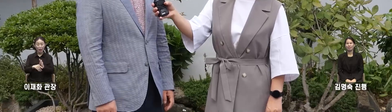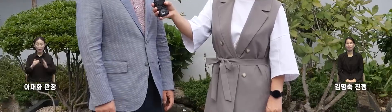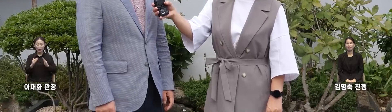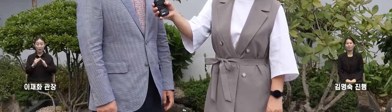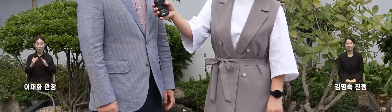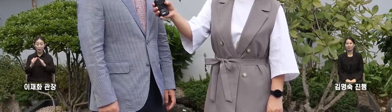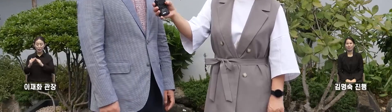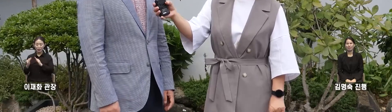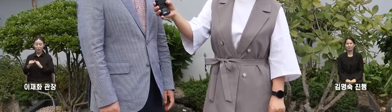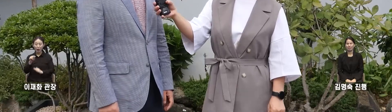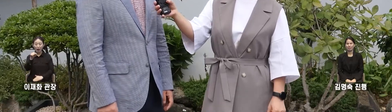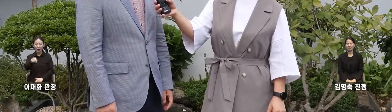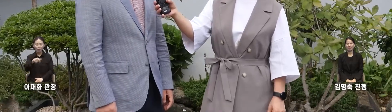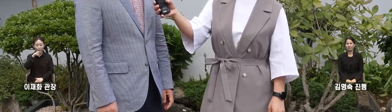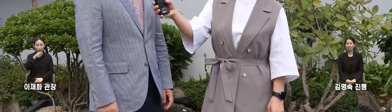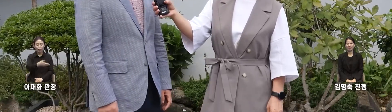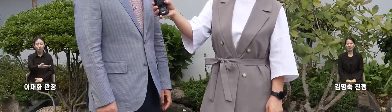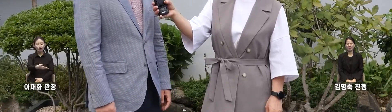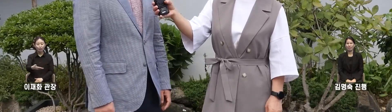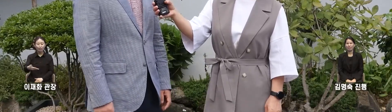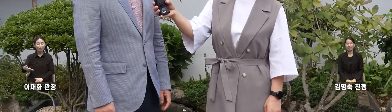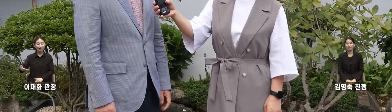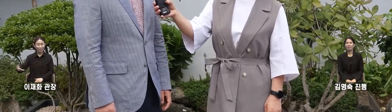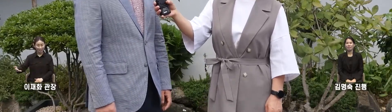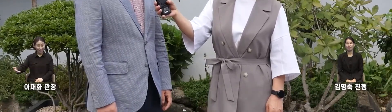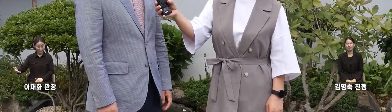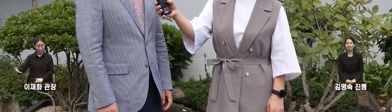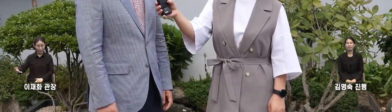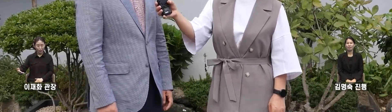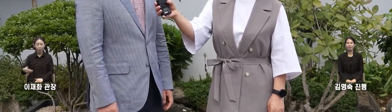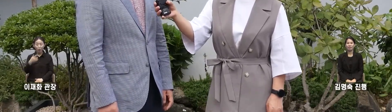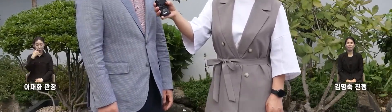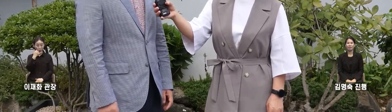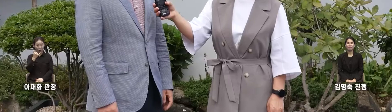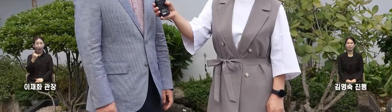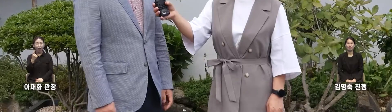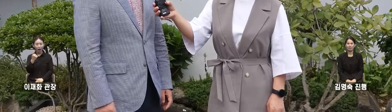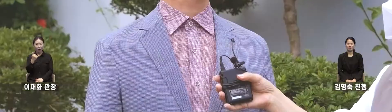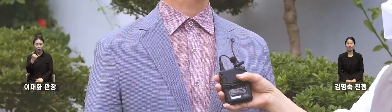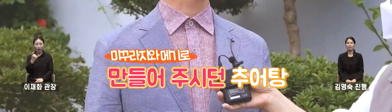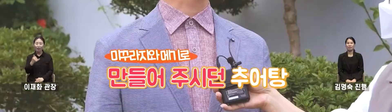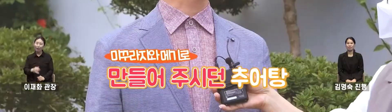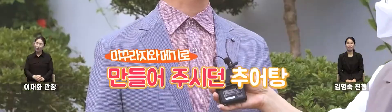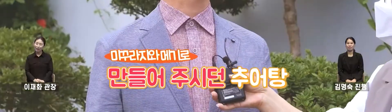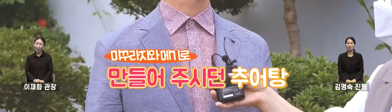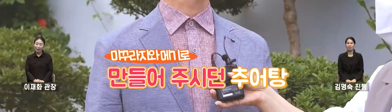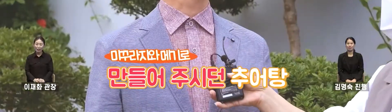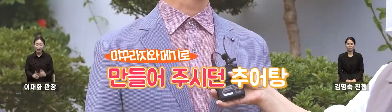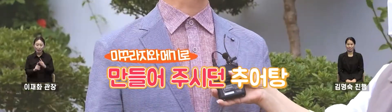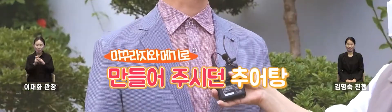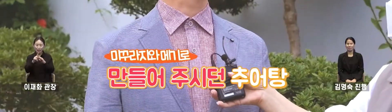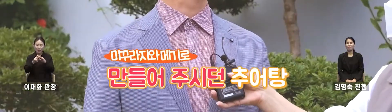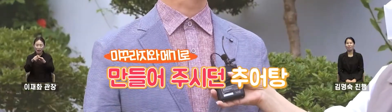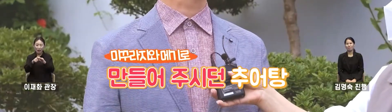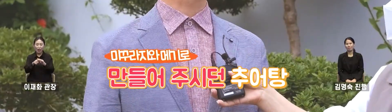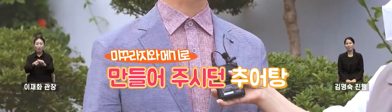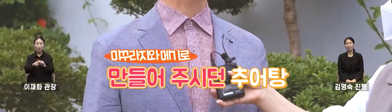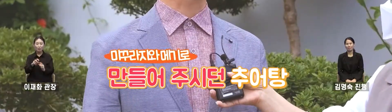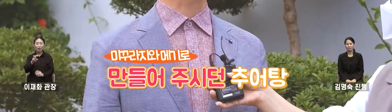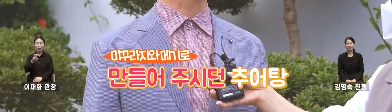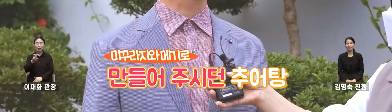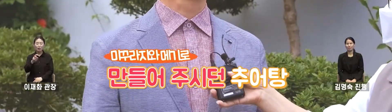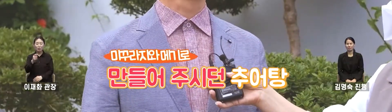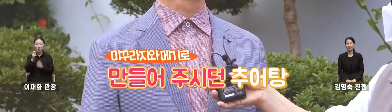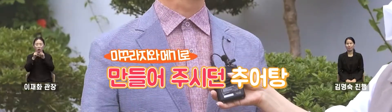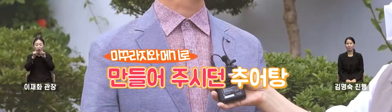근처에 개울이 있습니다. 그래서 엄마가 옛날에 그 미꾸라지, 메기 이런